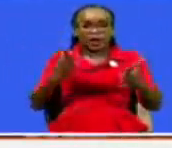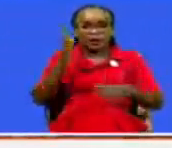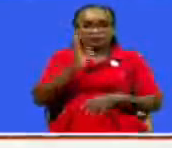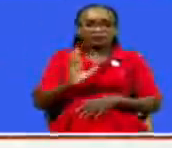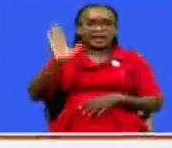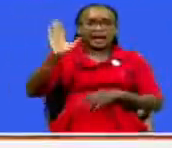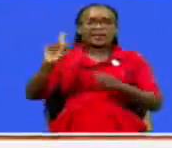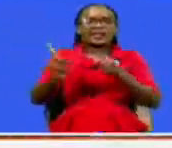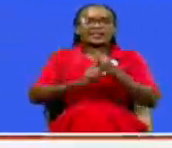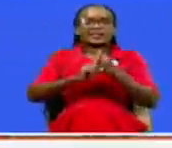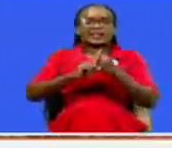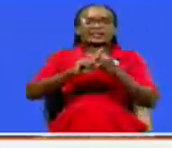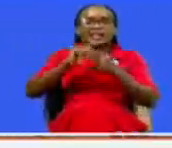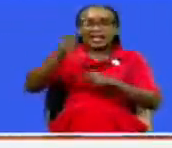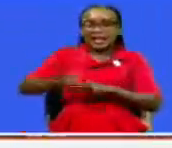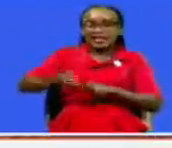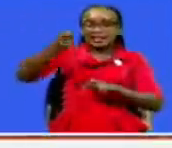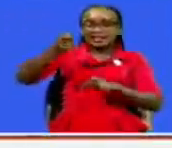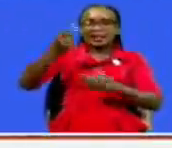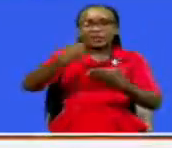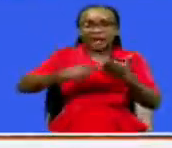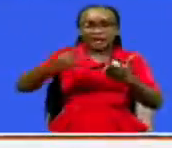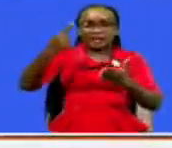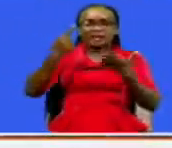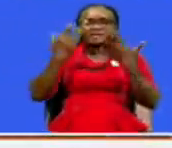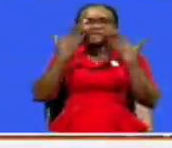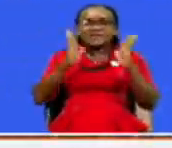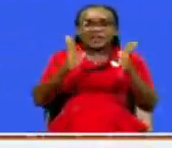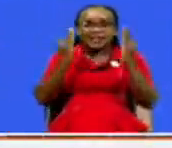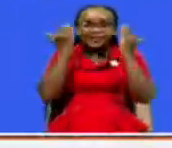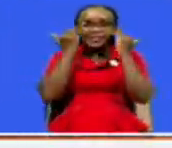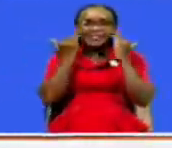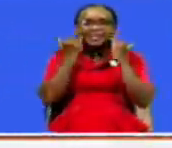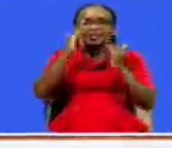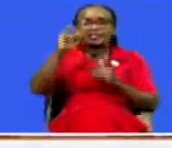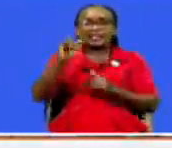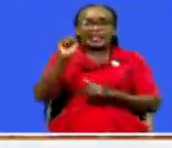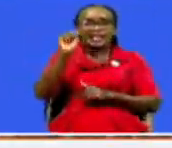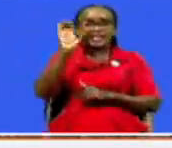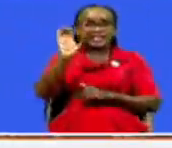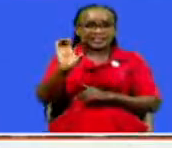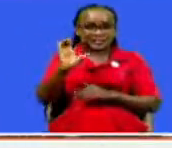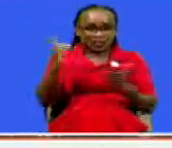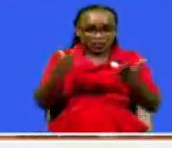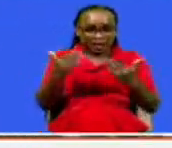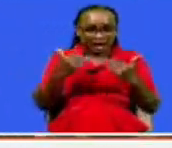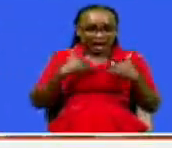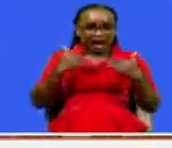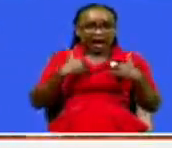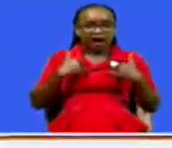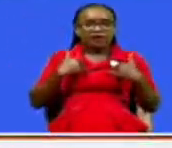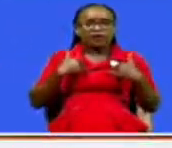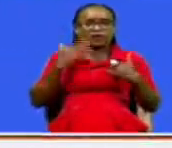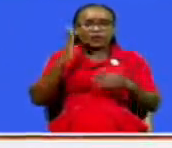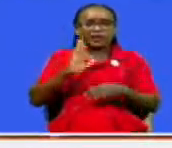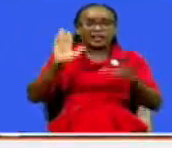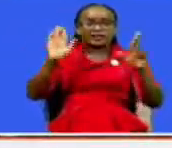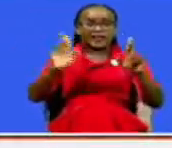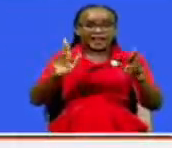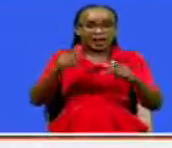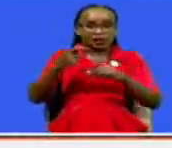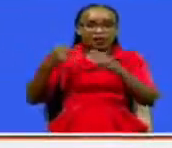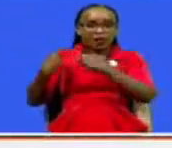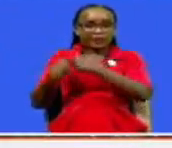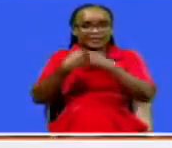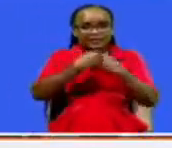rasmi majaji sita waliopitishwa na tume ya huduma za mahakama JSC, ambao walikuwa wangali kula kiapo kutokana na